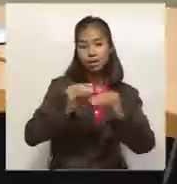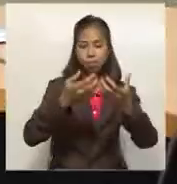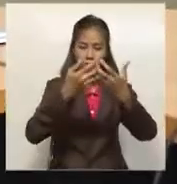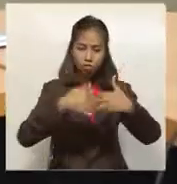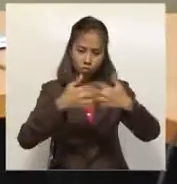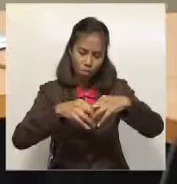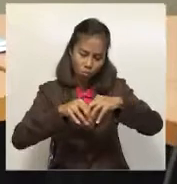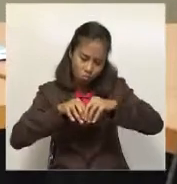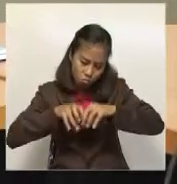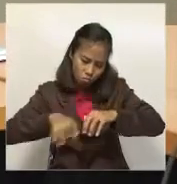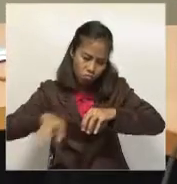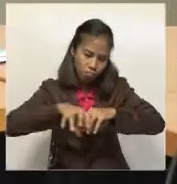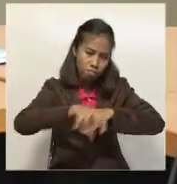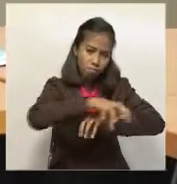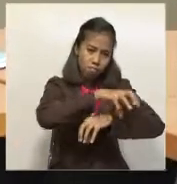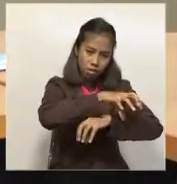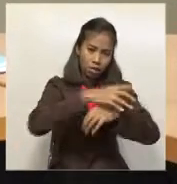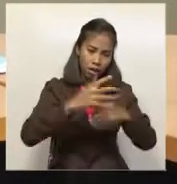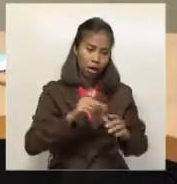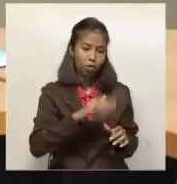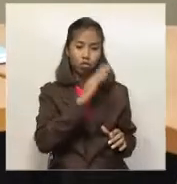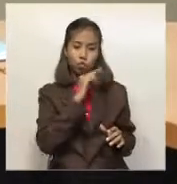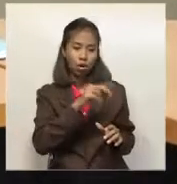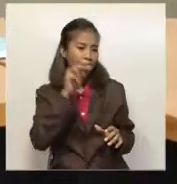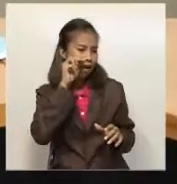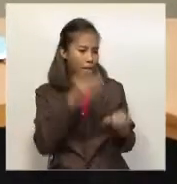วถ้ายังไม่สามารถเพิ่มปริมาณน้ำให้เพียง